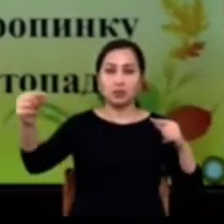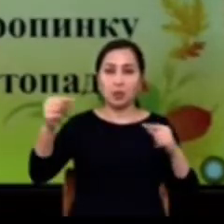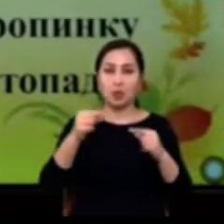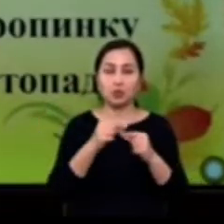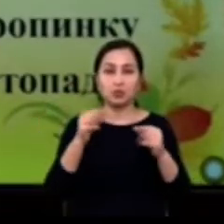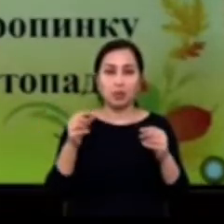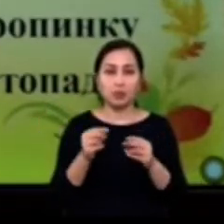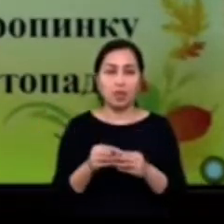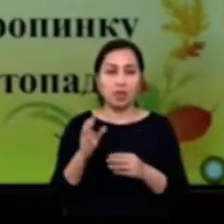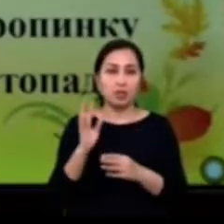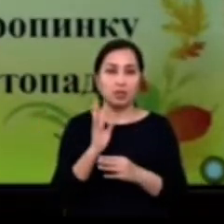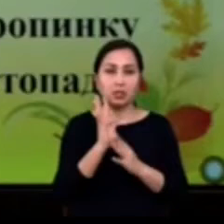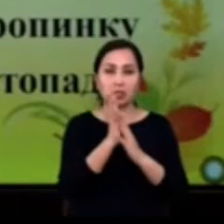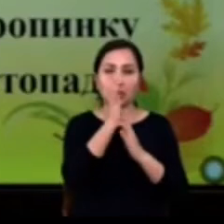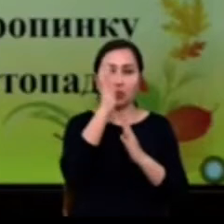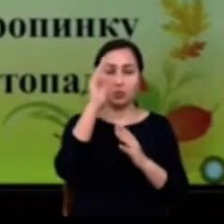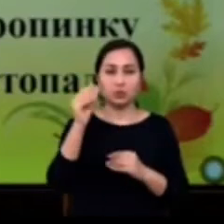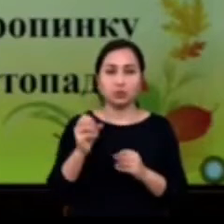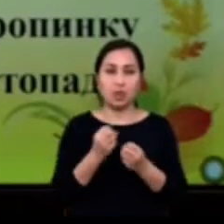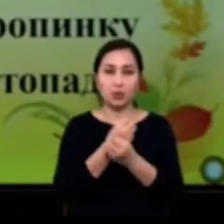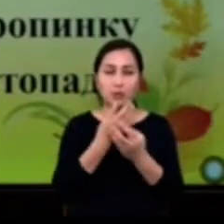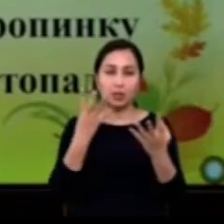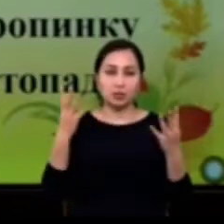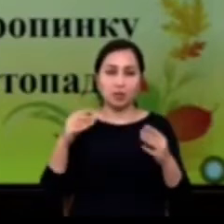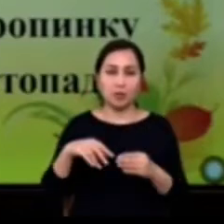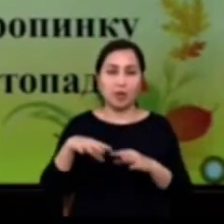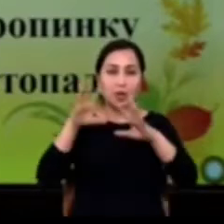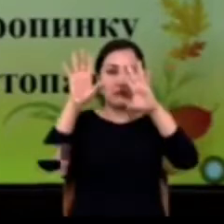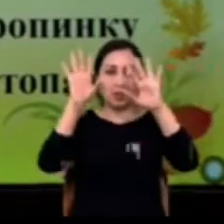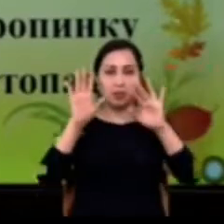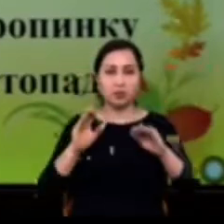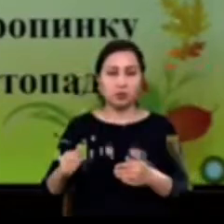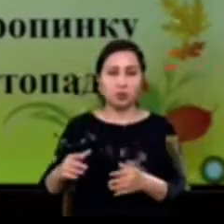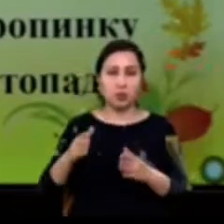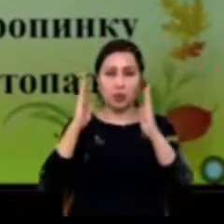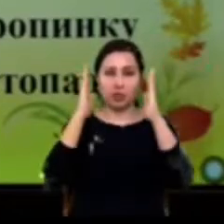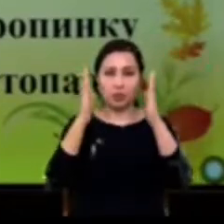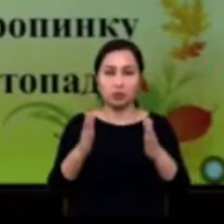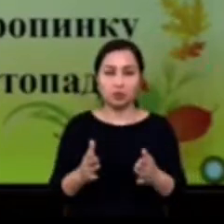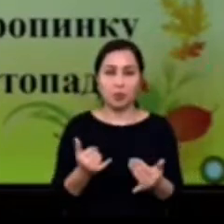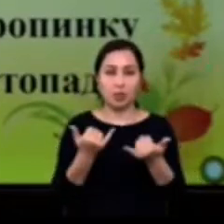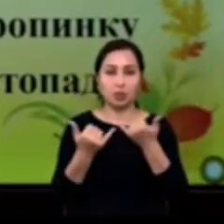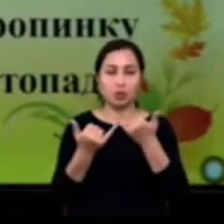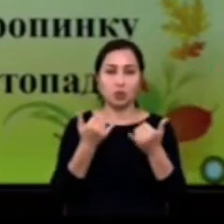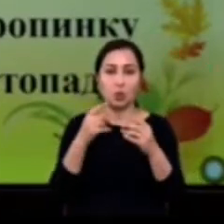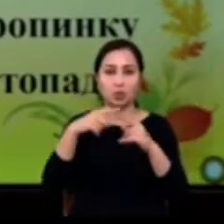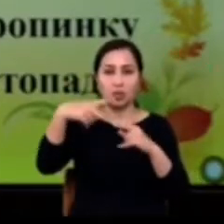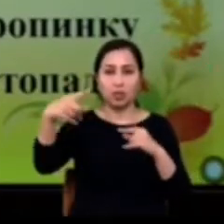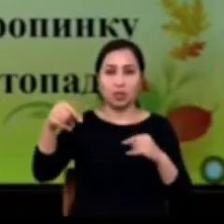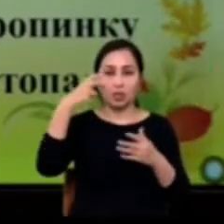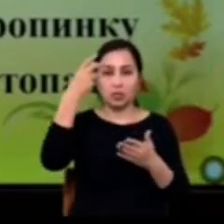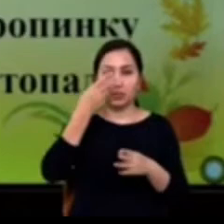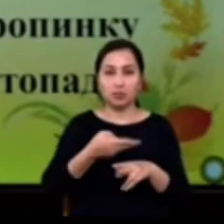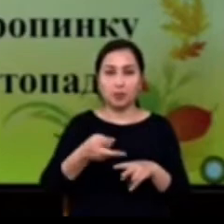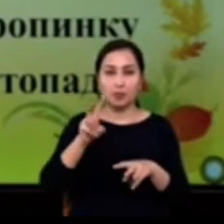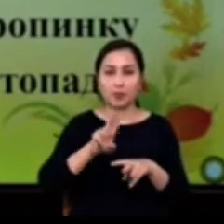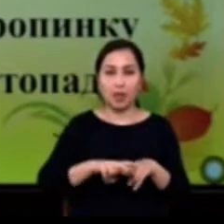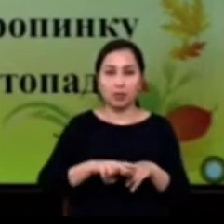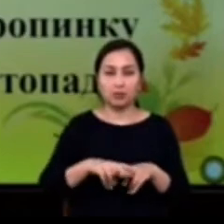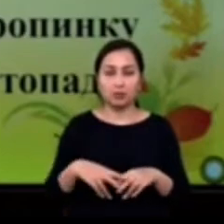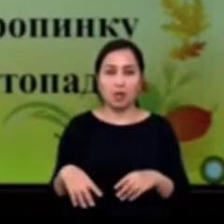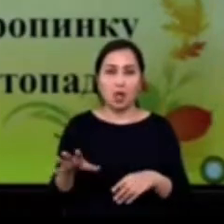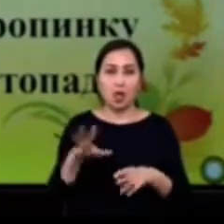паутинки на кустах блестят, льется на тропинке желтый листопад. Ребята,